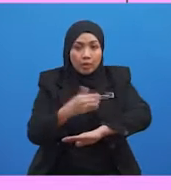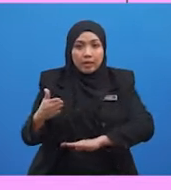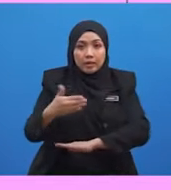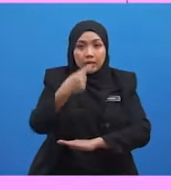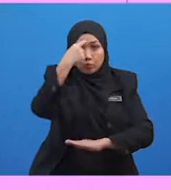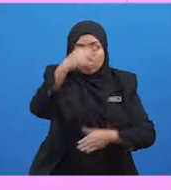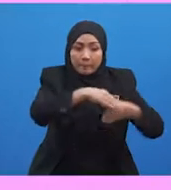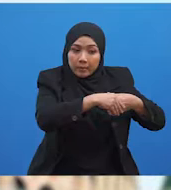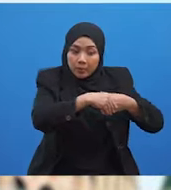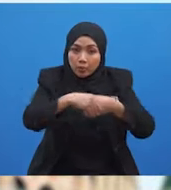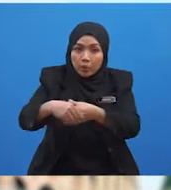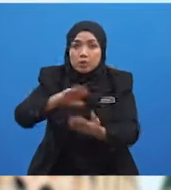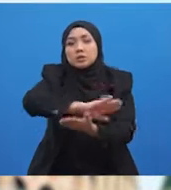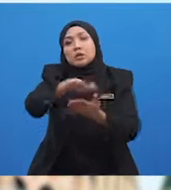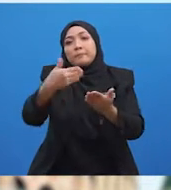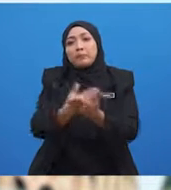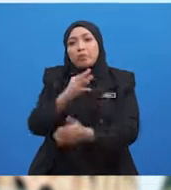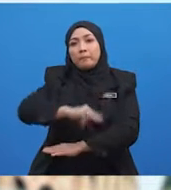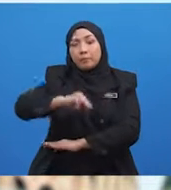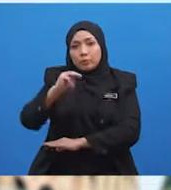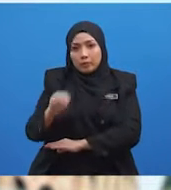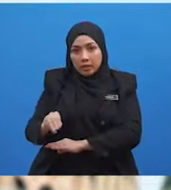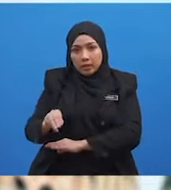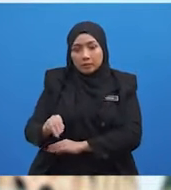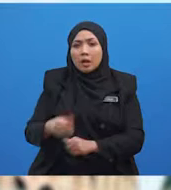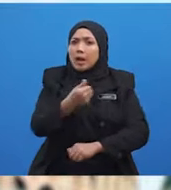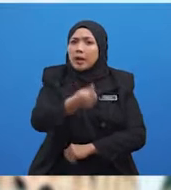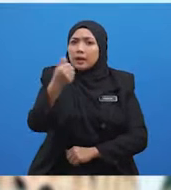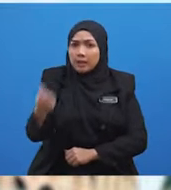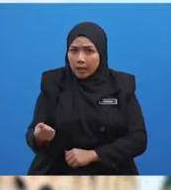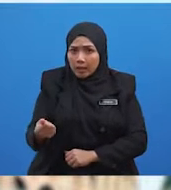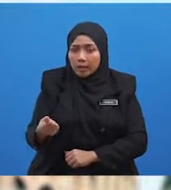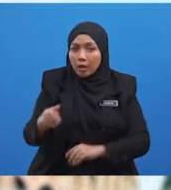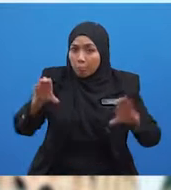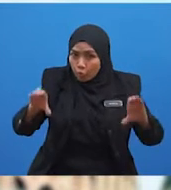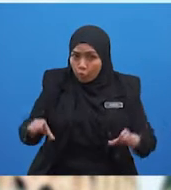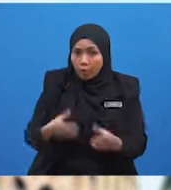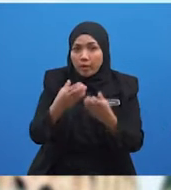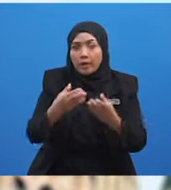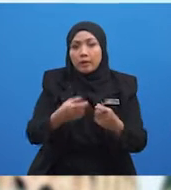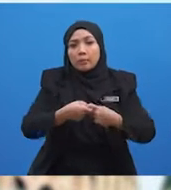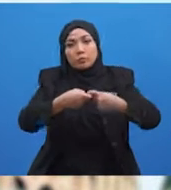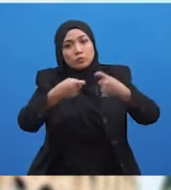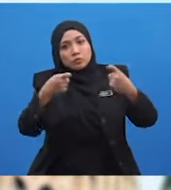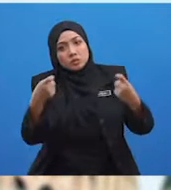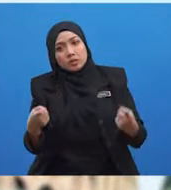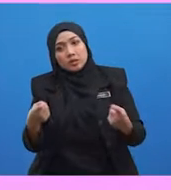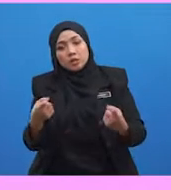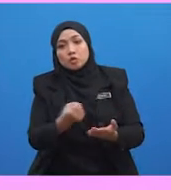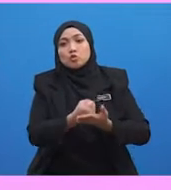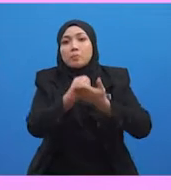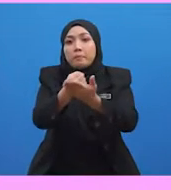semua pelajar. Alat membuat keputusan kualitatif yang kedua ialah sumbang